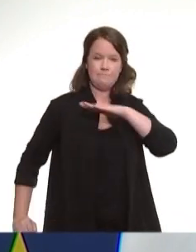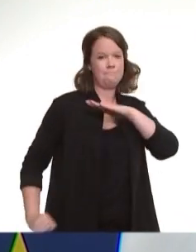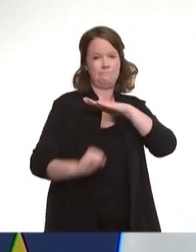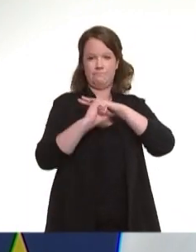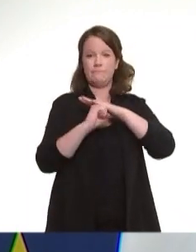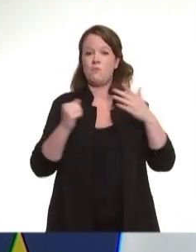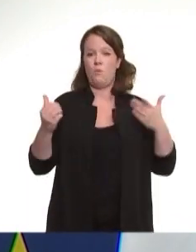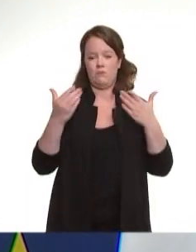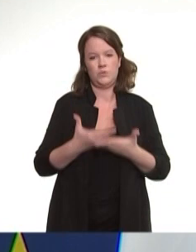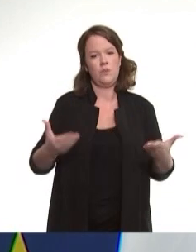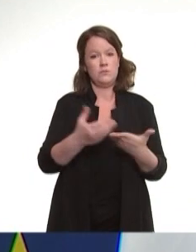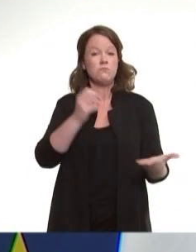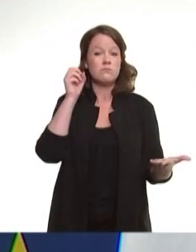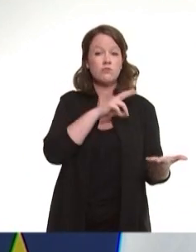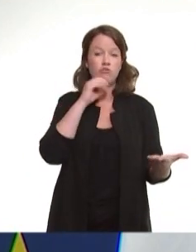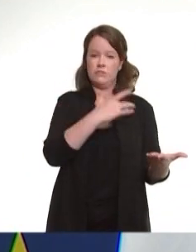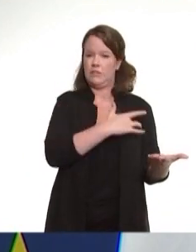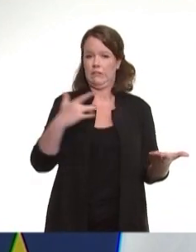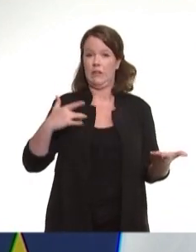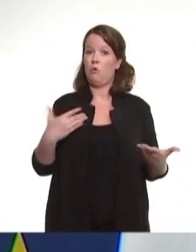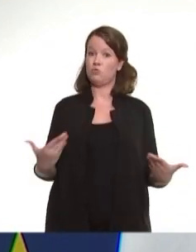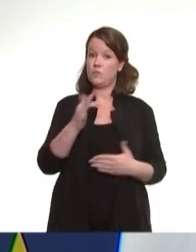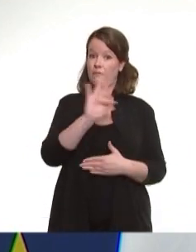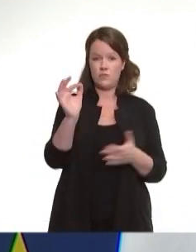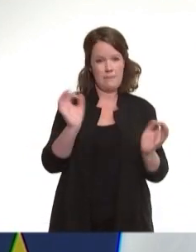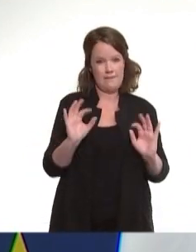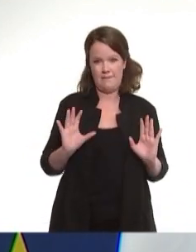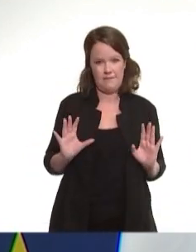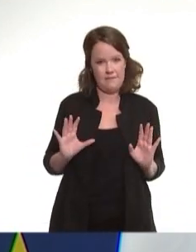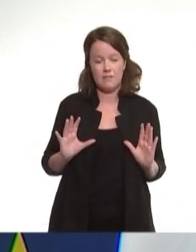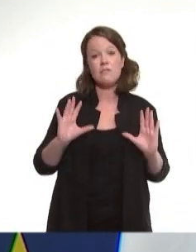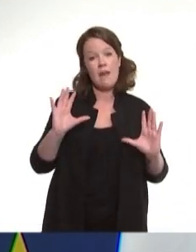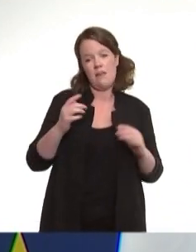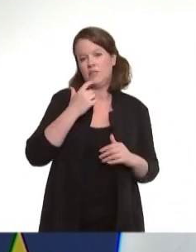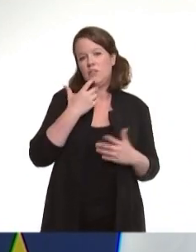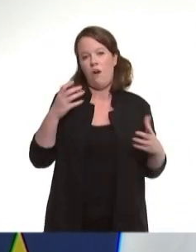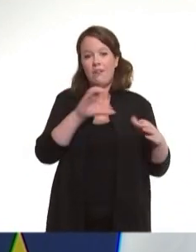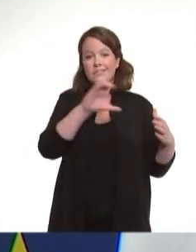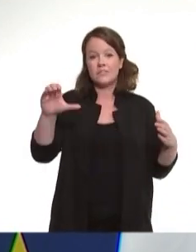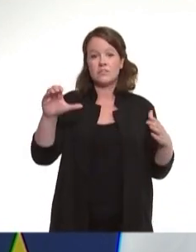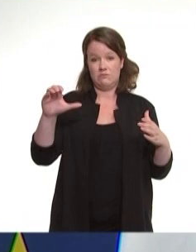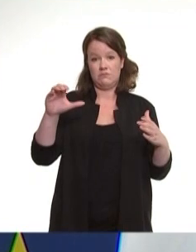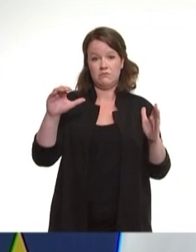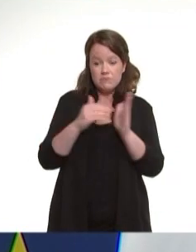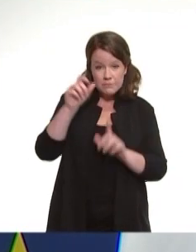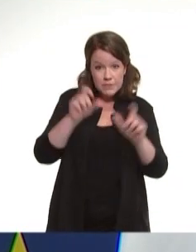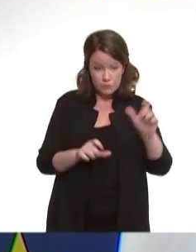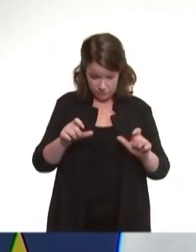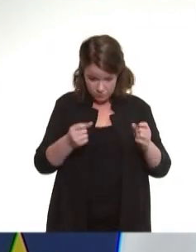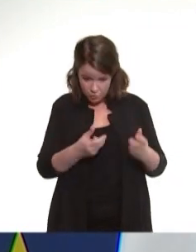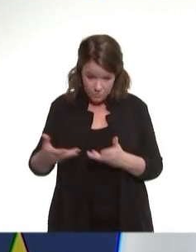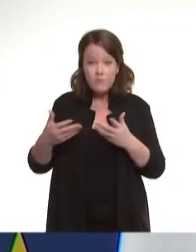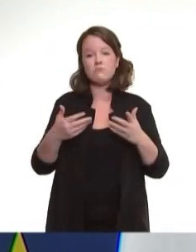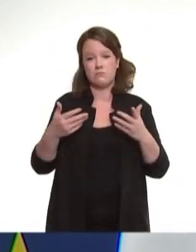date sur le territoire national et qui correspond à au moins 60 % des malades en ré a atteint de corona virus